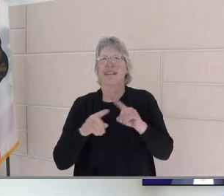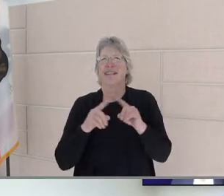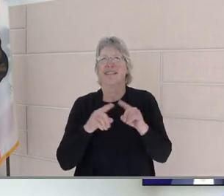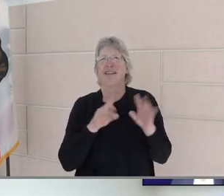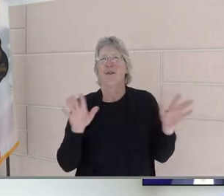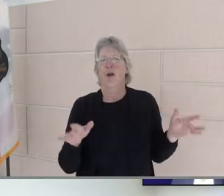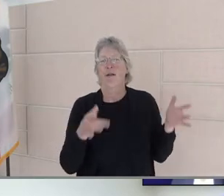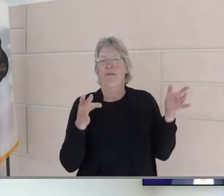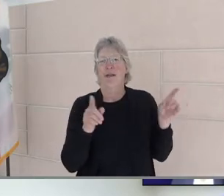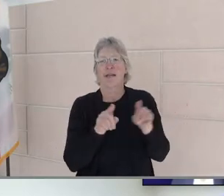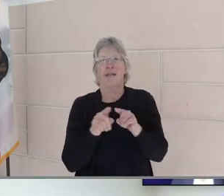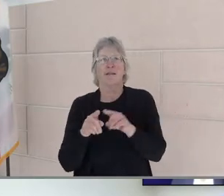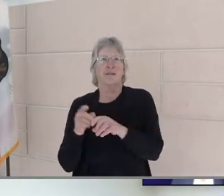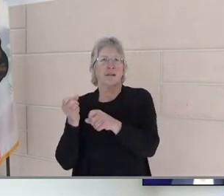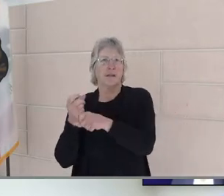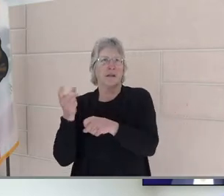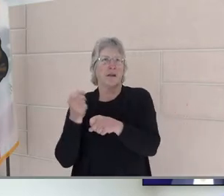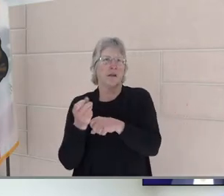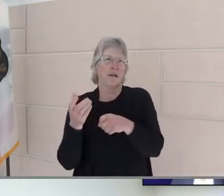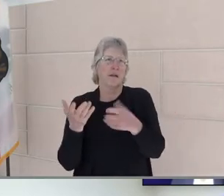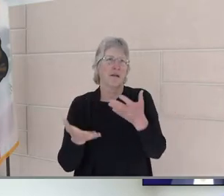วธนา